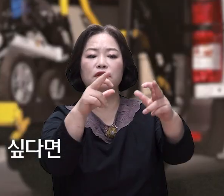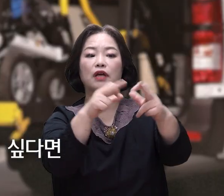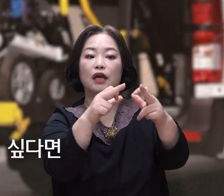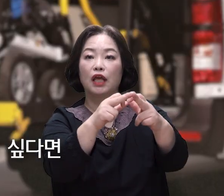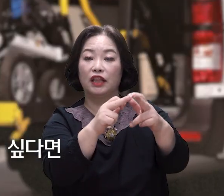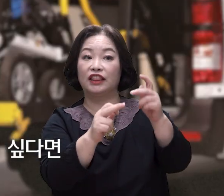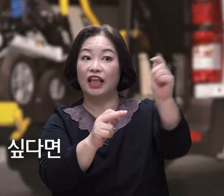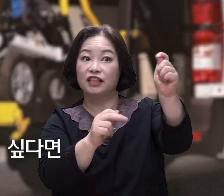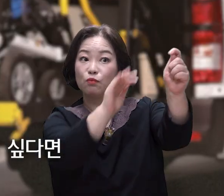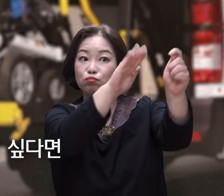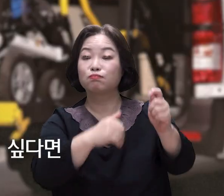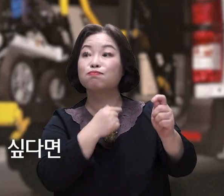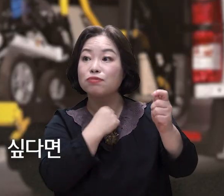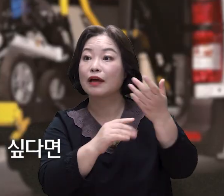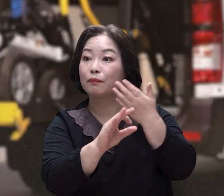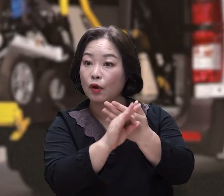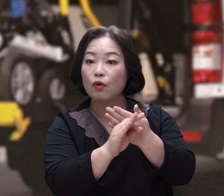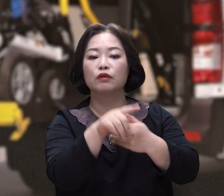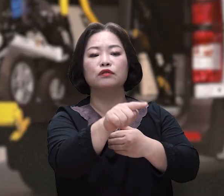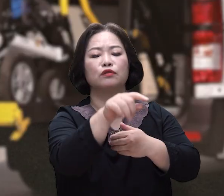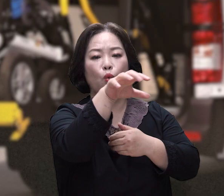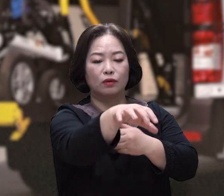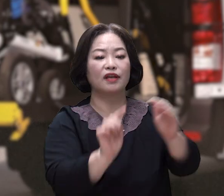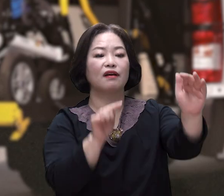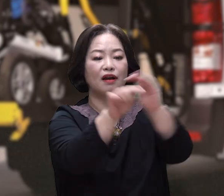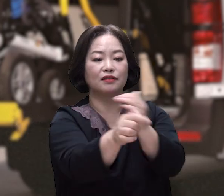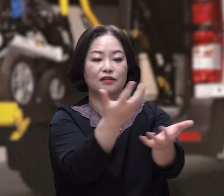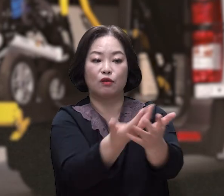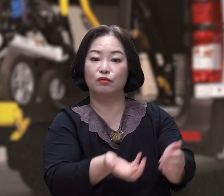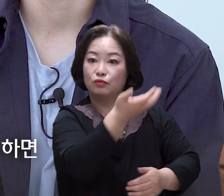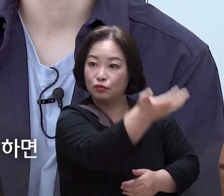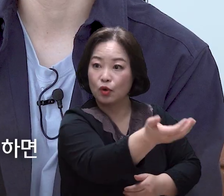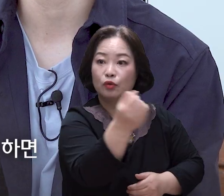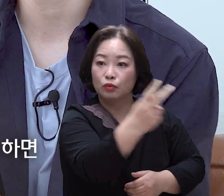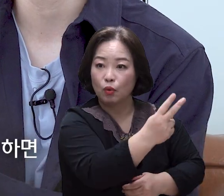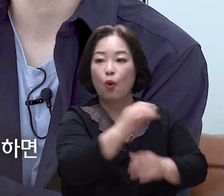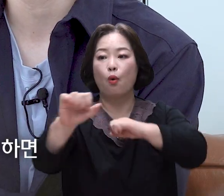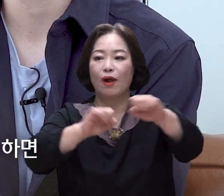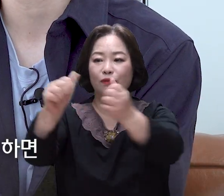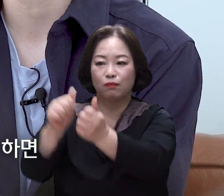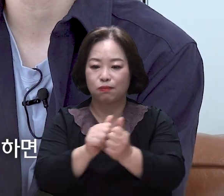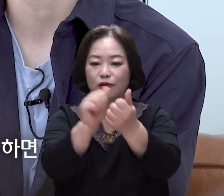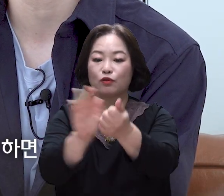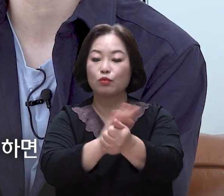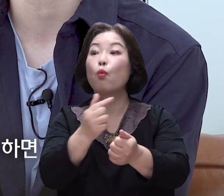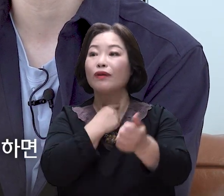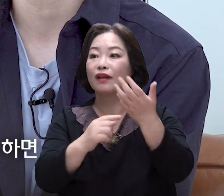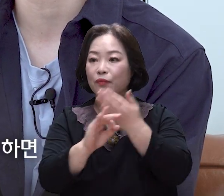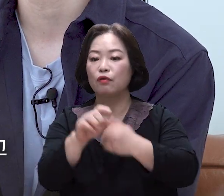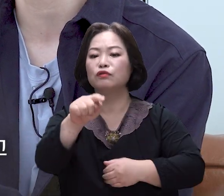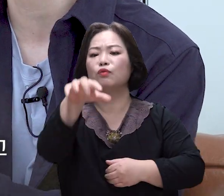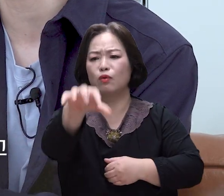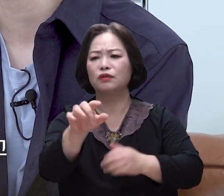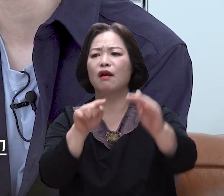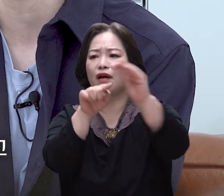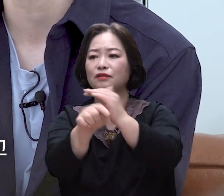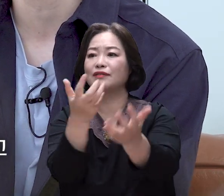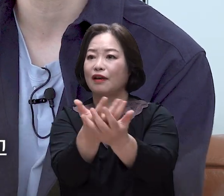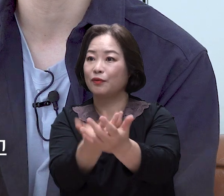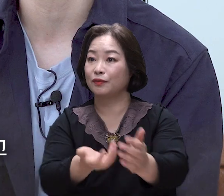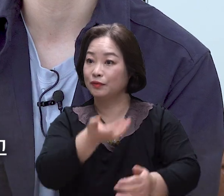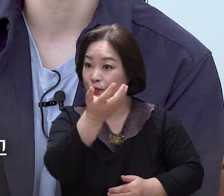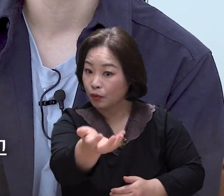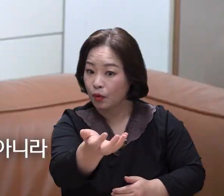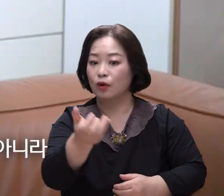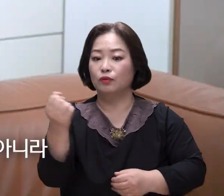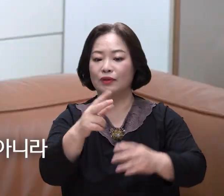들면은 장애인용 차량을 이용하고 싶다면 그 기관에 가서 등록을 해야 되고, 활동 지원 서비스 같은 걸 받고 싶다라고 하면 또 그 기관에 가서 제출을